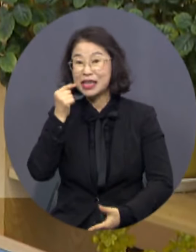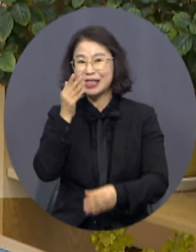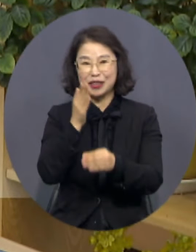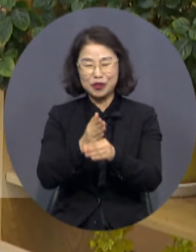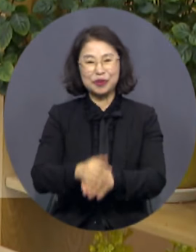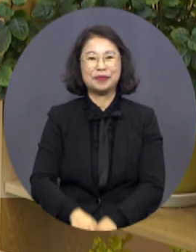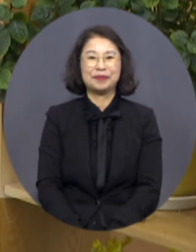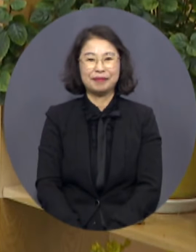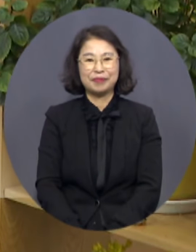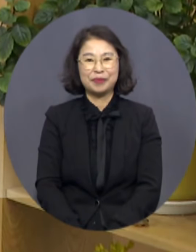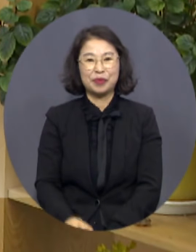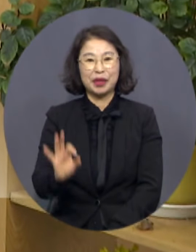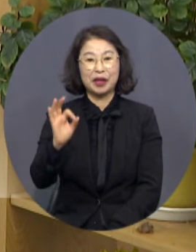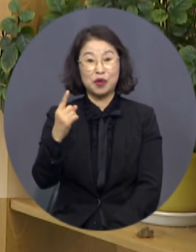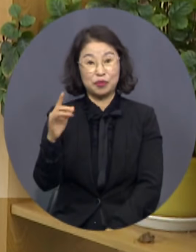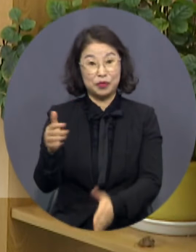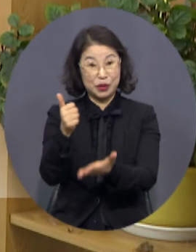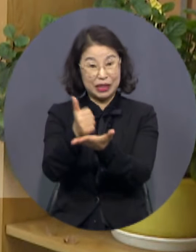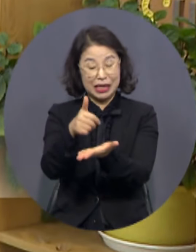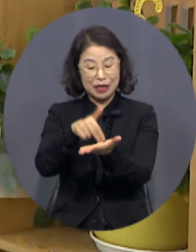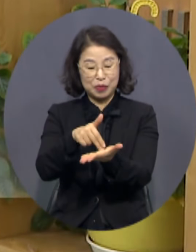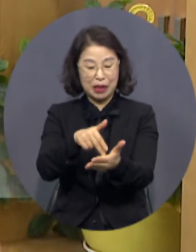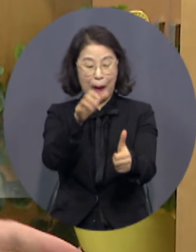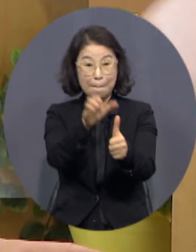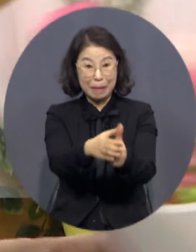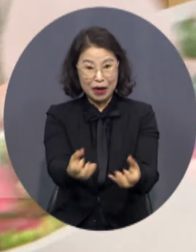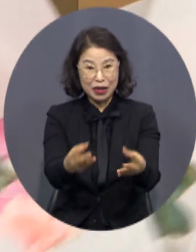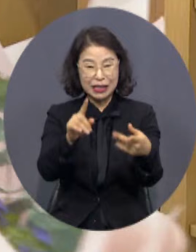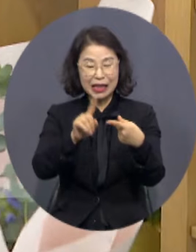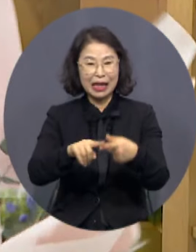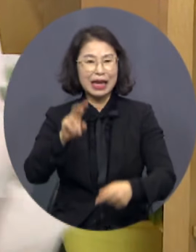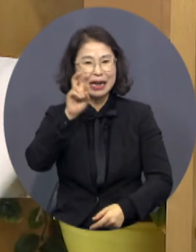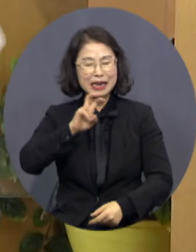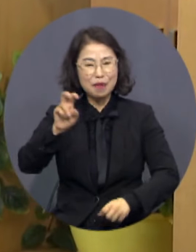얻었습니다. 오영훈 제주도지사는 위촉식에서